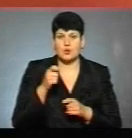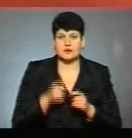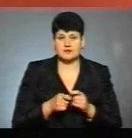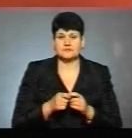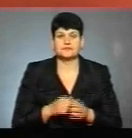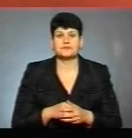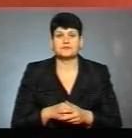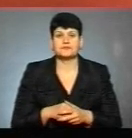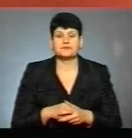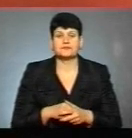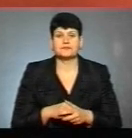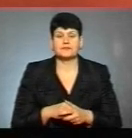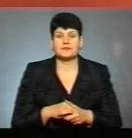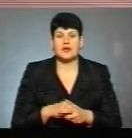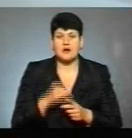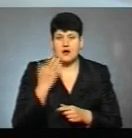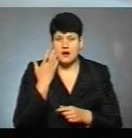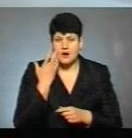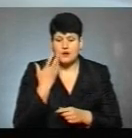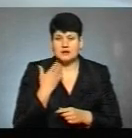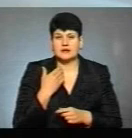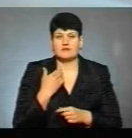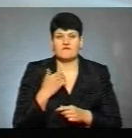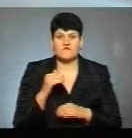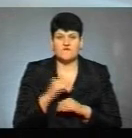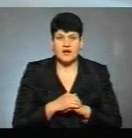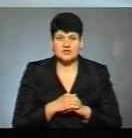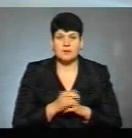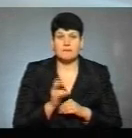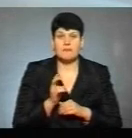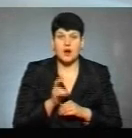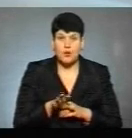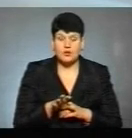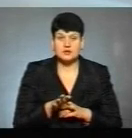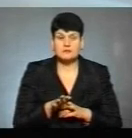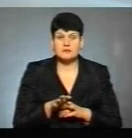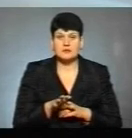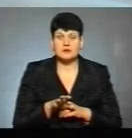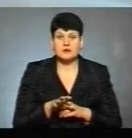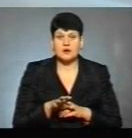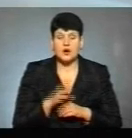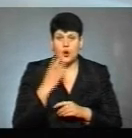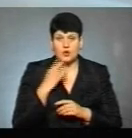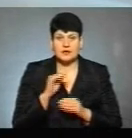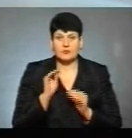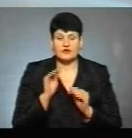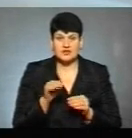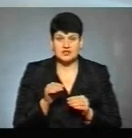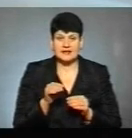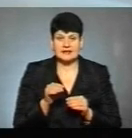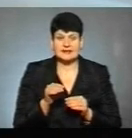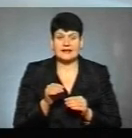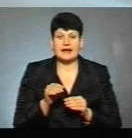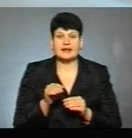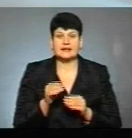треба. А от коли тоді ввечері підходимо, якраз коли повісили на кінотеатр «Мир»,